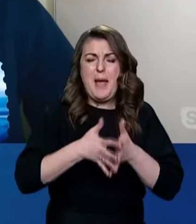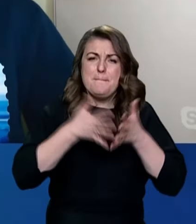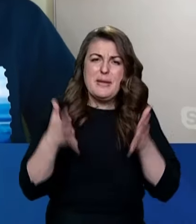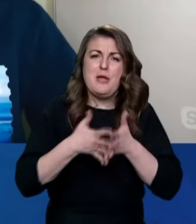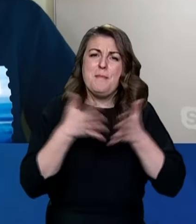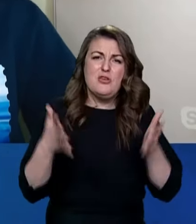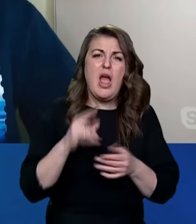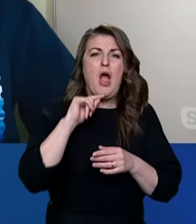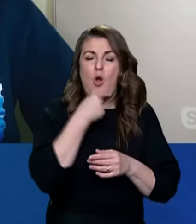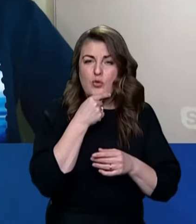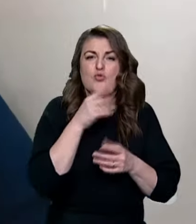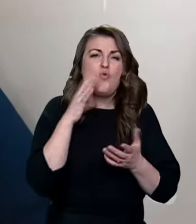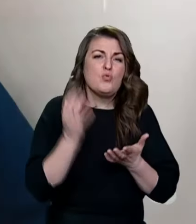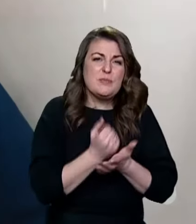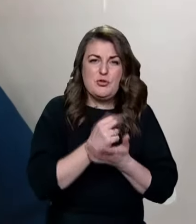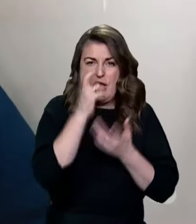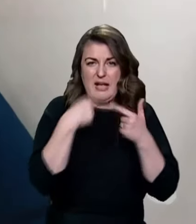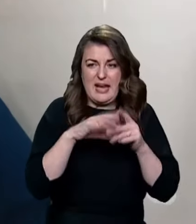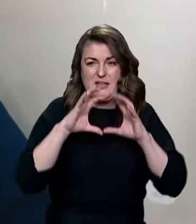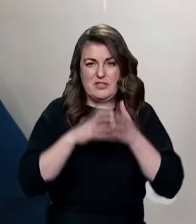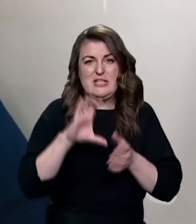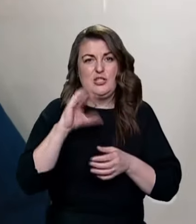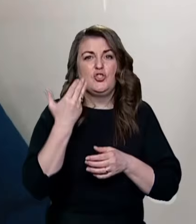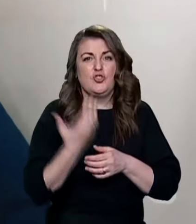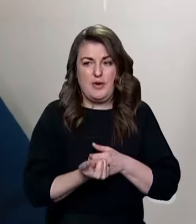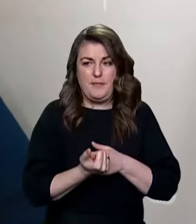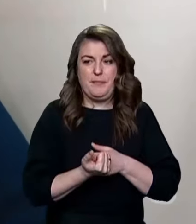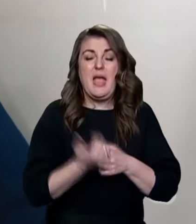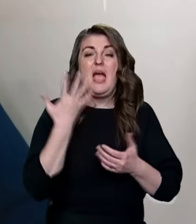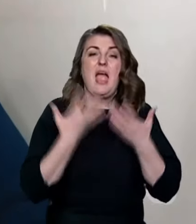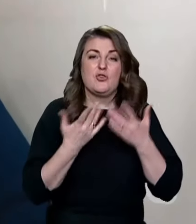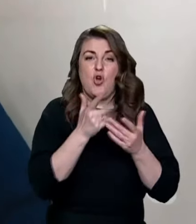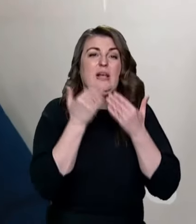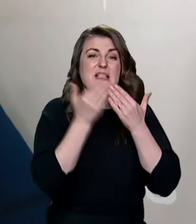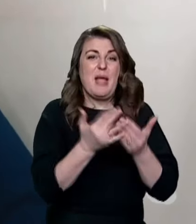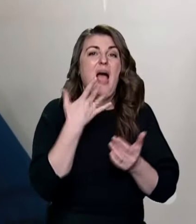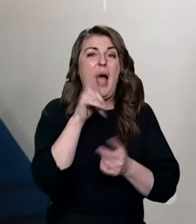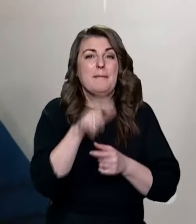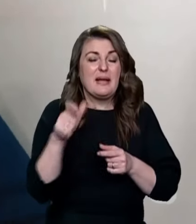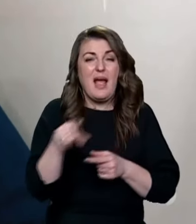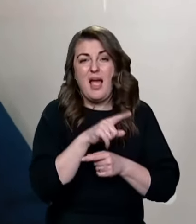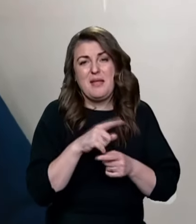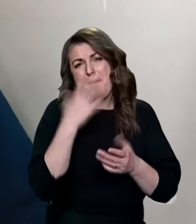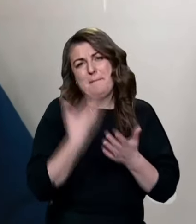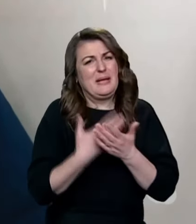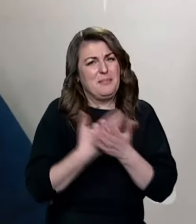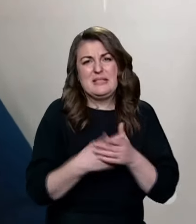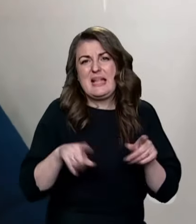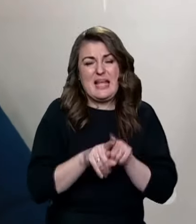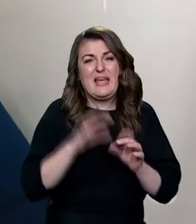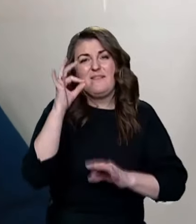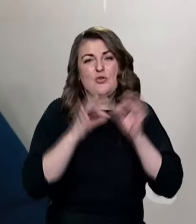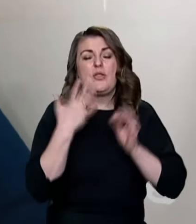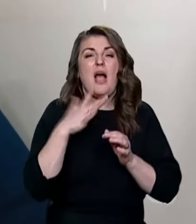найбільш економічно успішна країна в світі – Сполучені Штати Америки. Якщо розпитати американців, приблизно такий